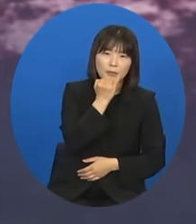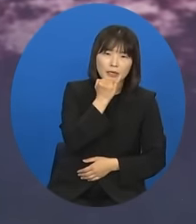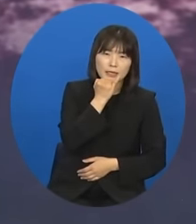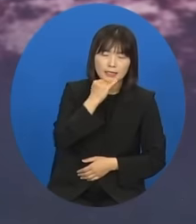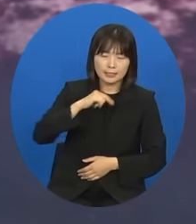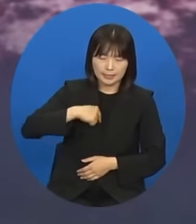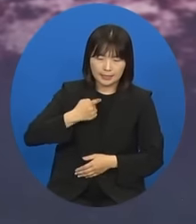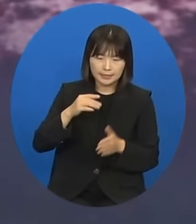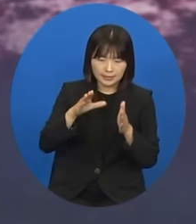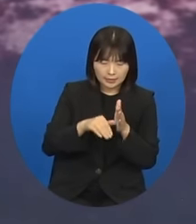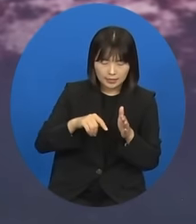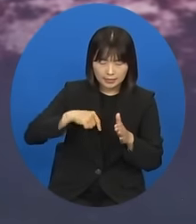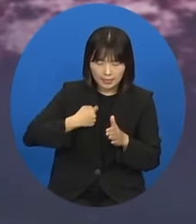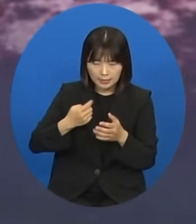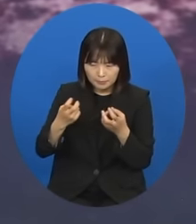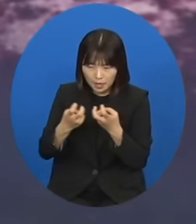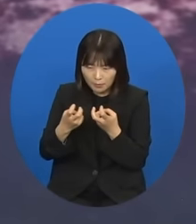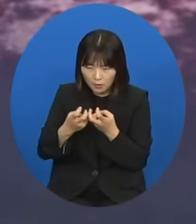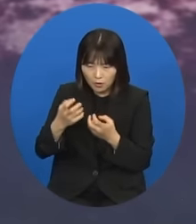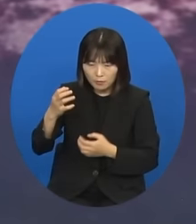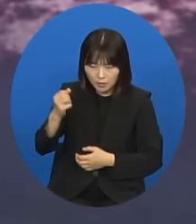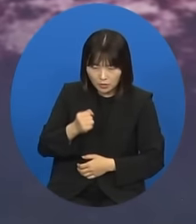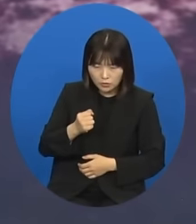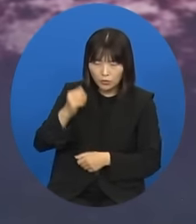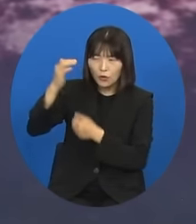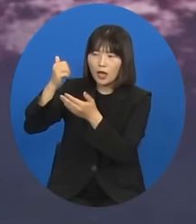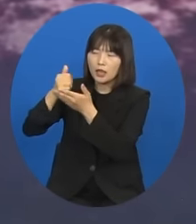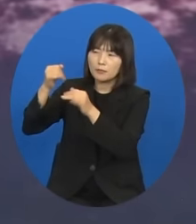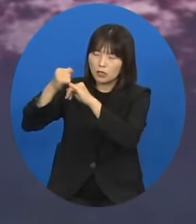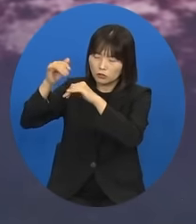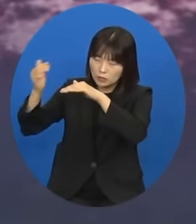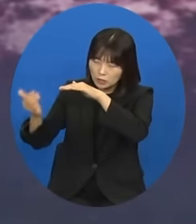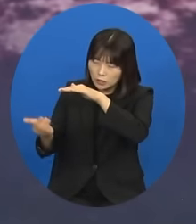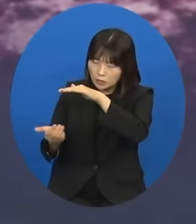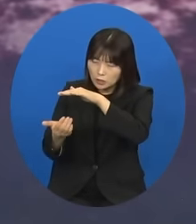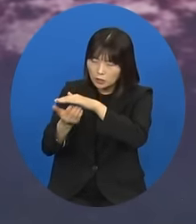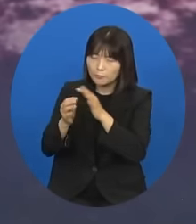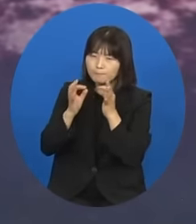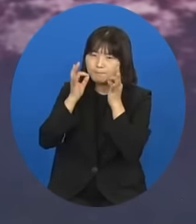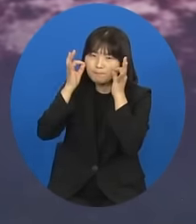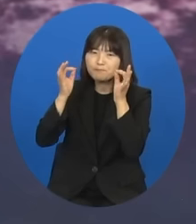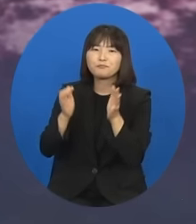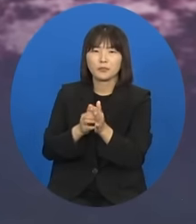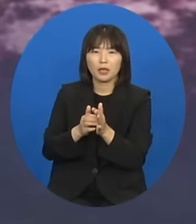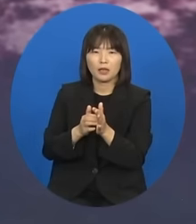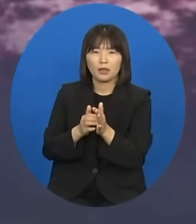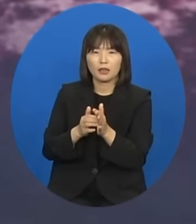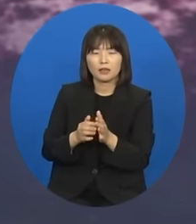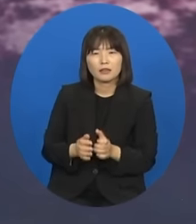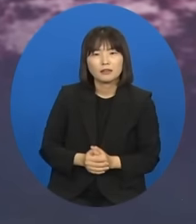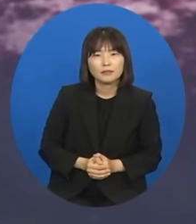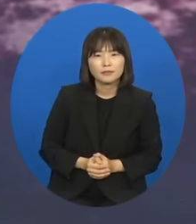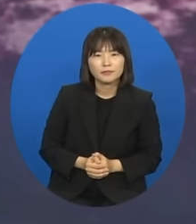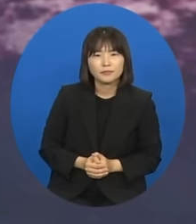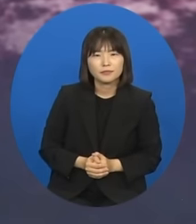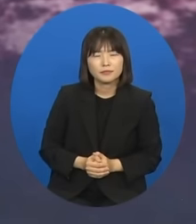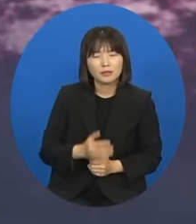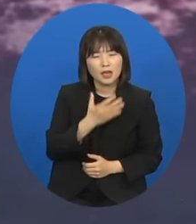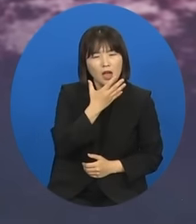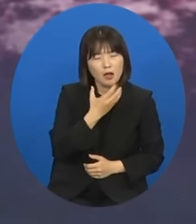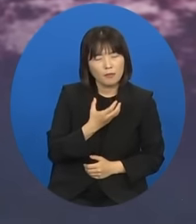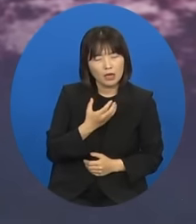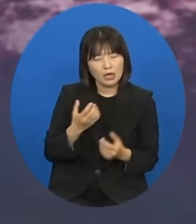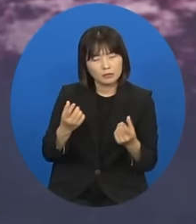방법 그것으로 하나님의 약속을 이루려고 했죠 뭐와 비슷합니까 아브라함과